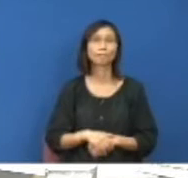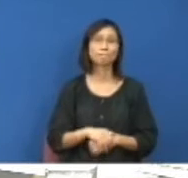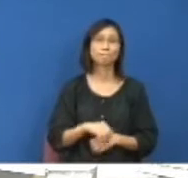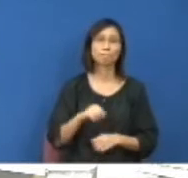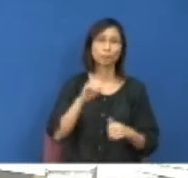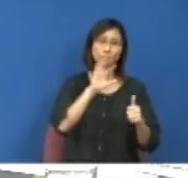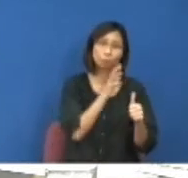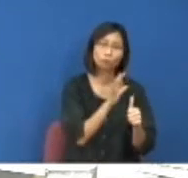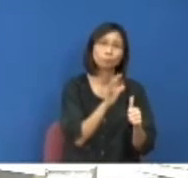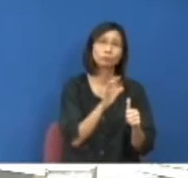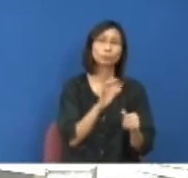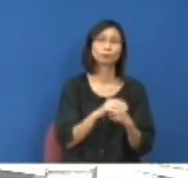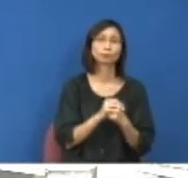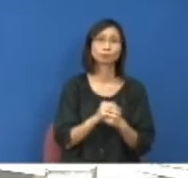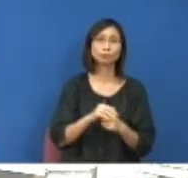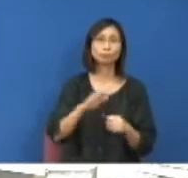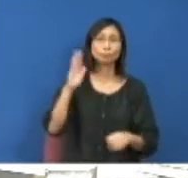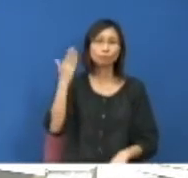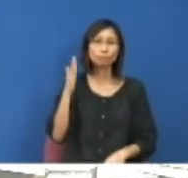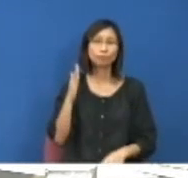的狀況，即是階級壓迫。